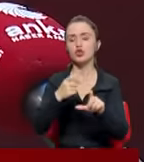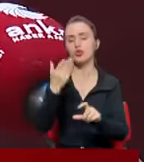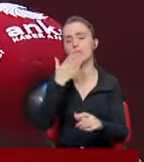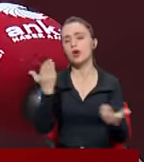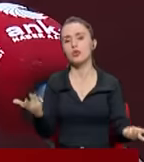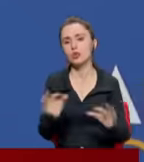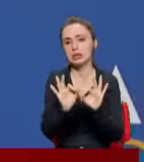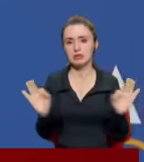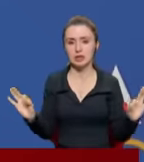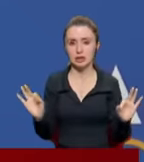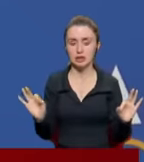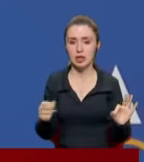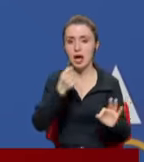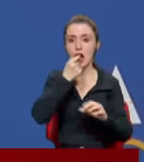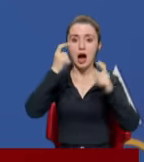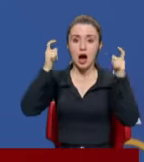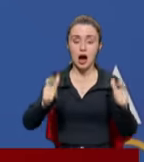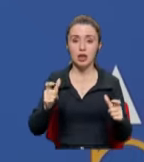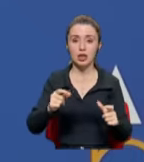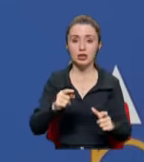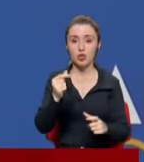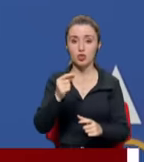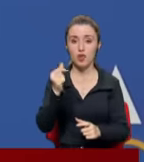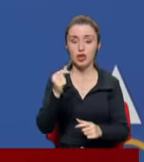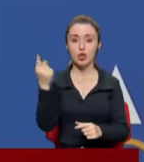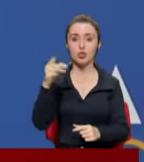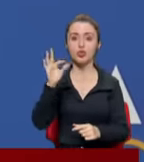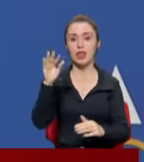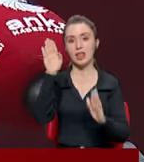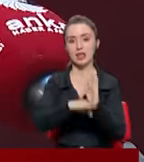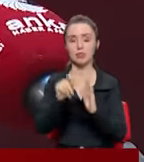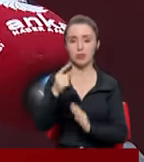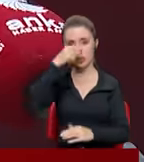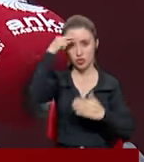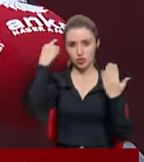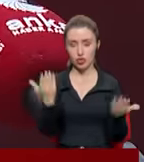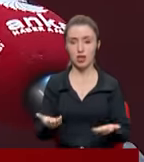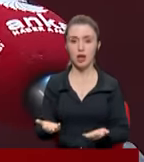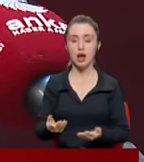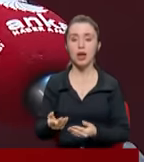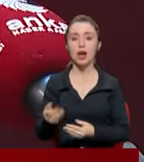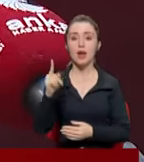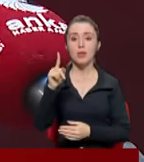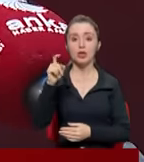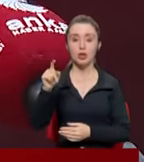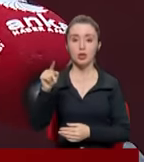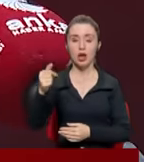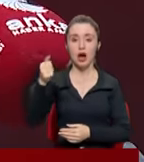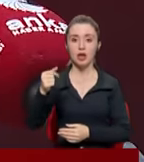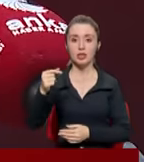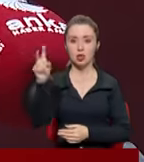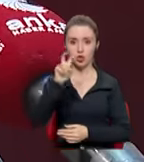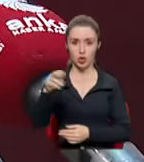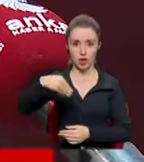konu bulunamadı Ankara'da su fiyatlarını % indireceğiz inşallah Eskiden 1.6 dolara su